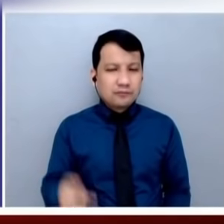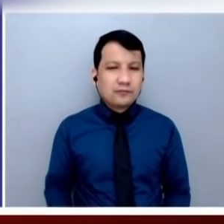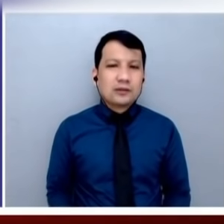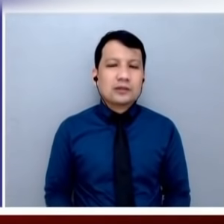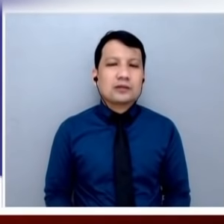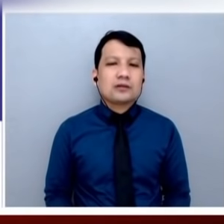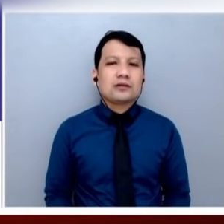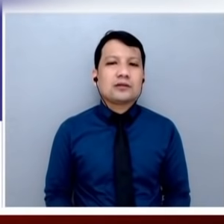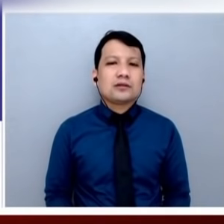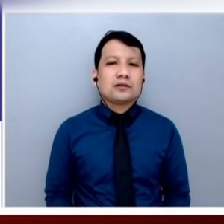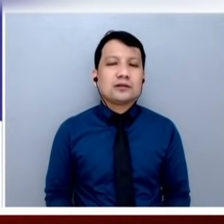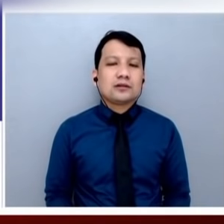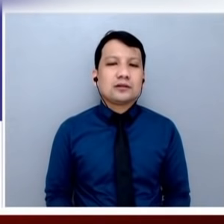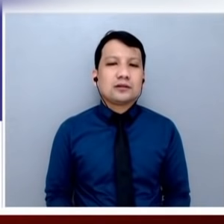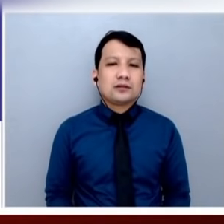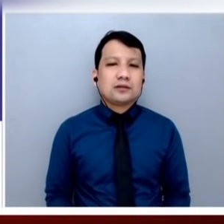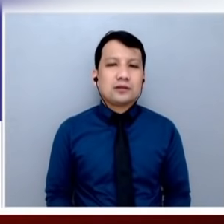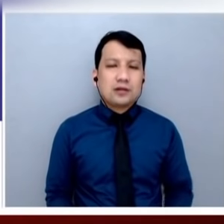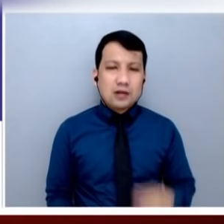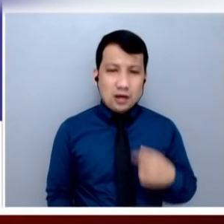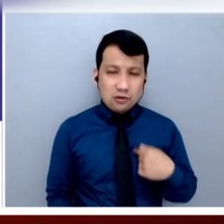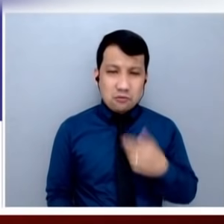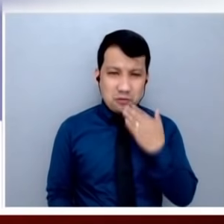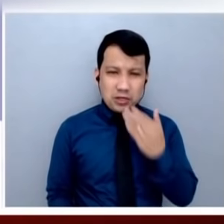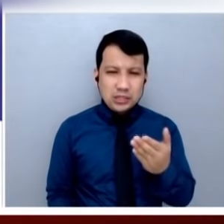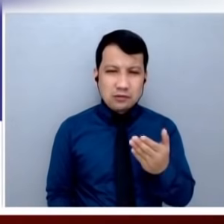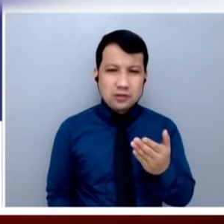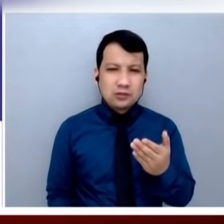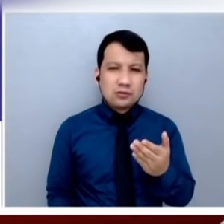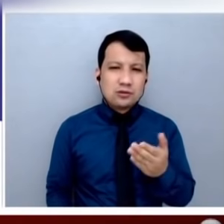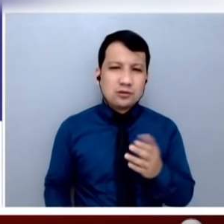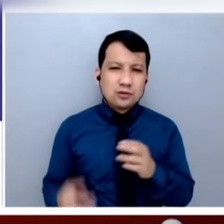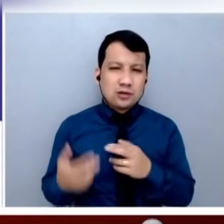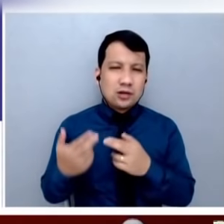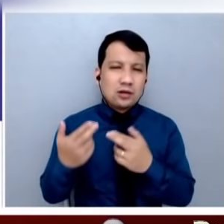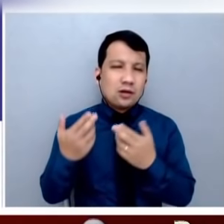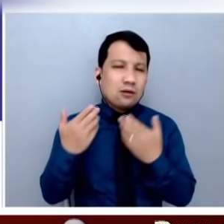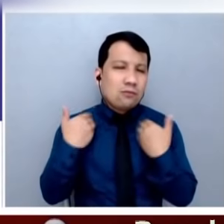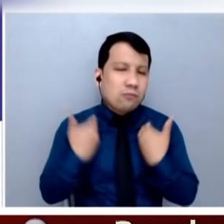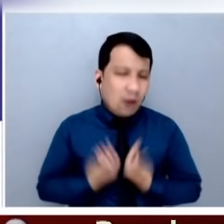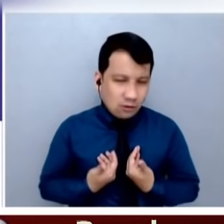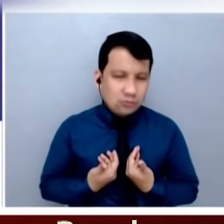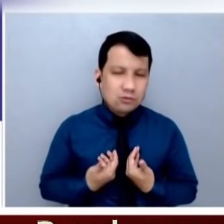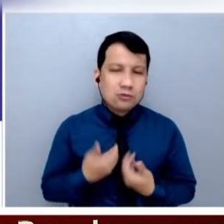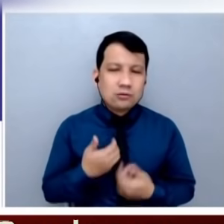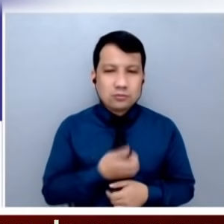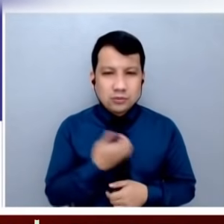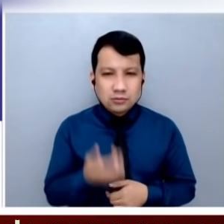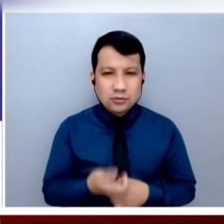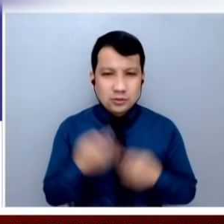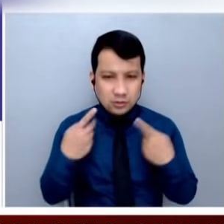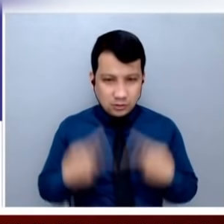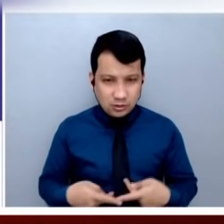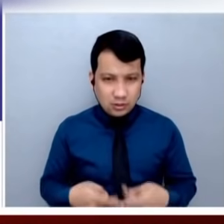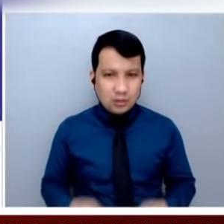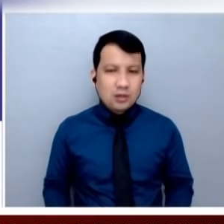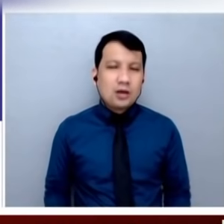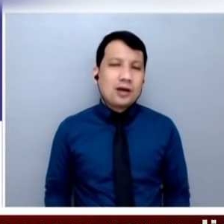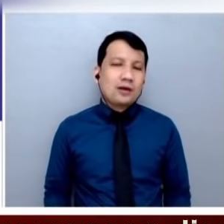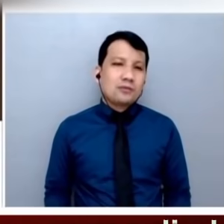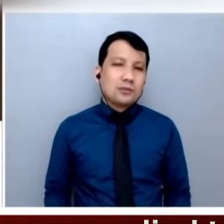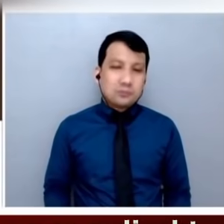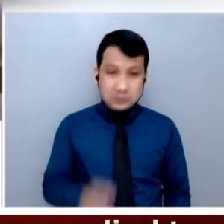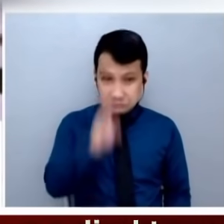Grateful ako sa role na Barang, pero talaga nakakapagod siya sobra. Na-drain talaga ako emotionally, physically kay Barang. Ito ang